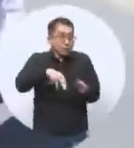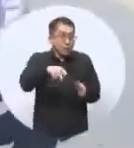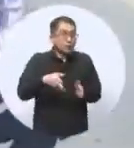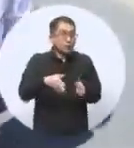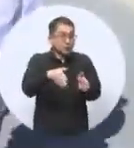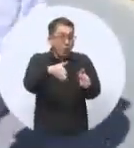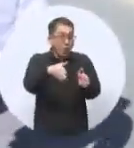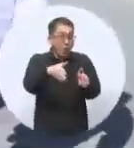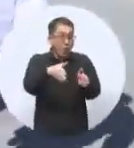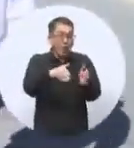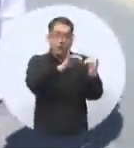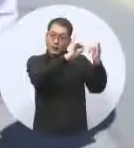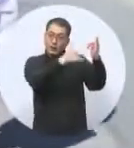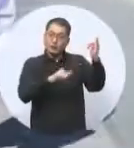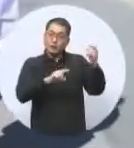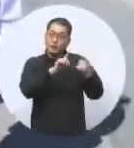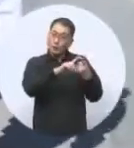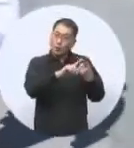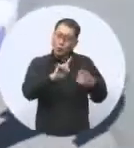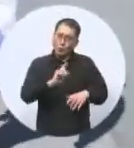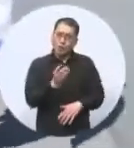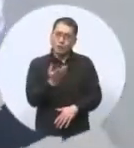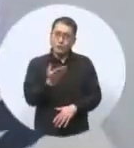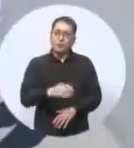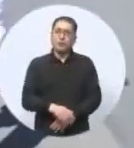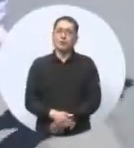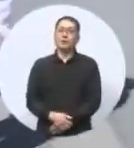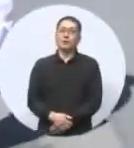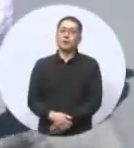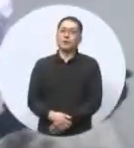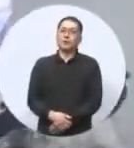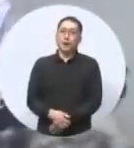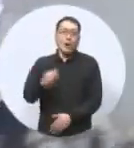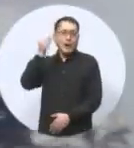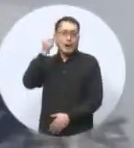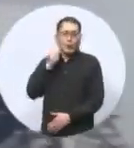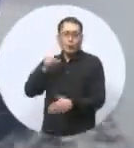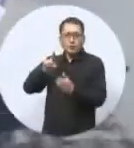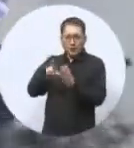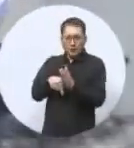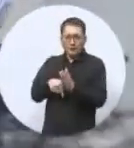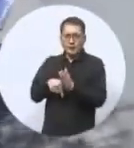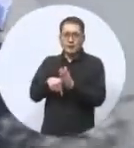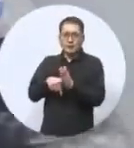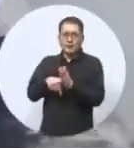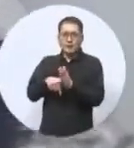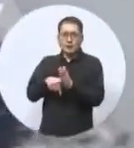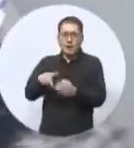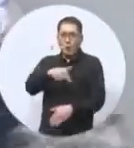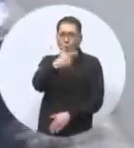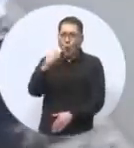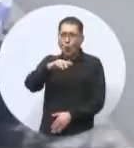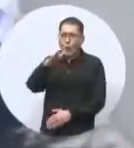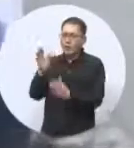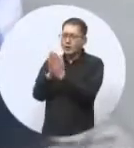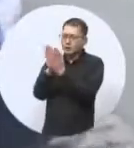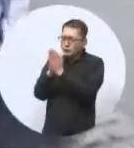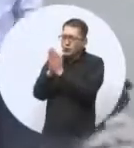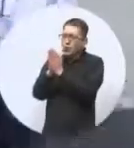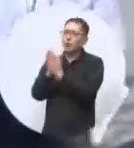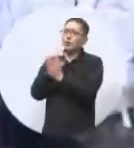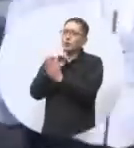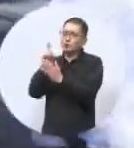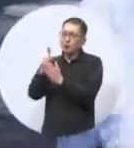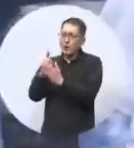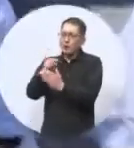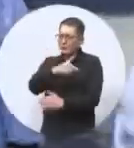は、歴史的にはどういう、 特に江戸時代にですね、大山信仰というのは非常に盛